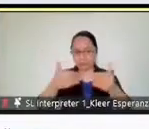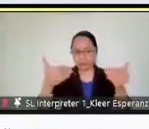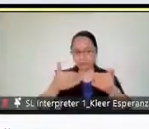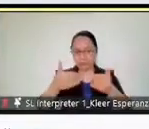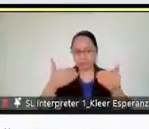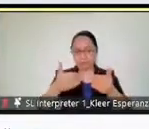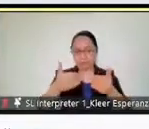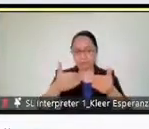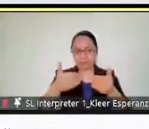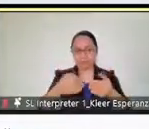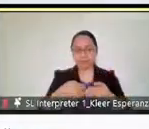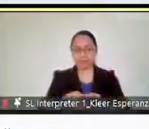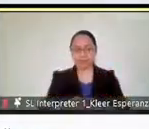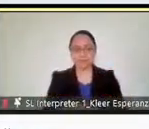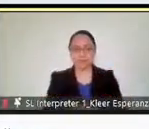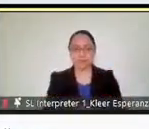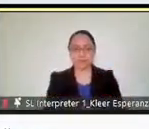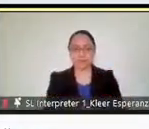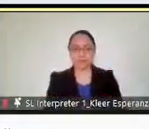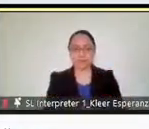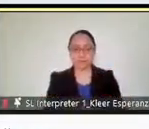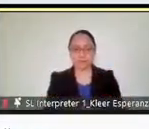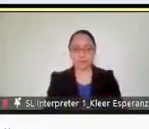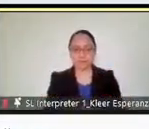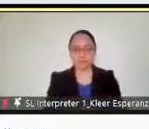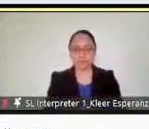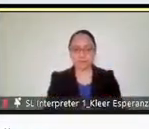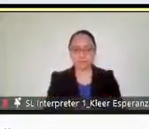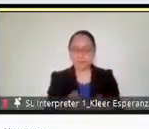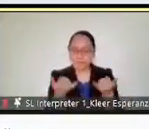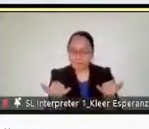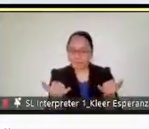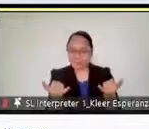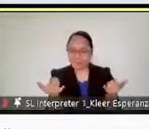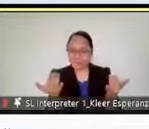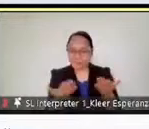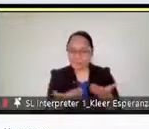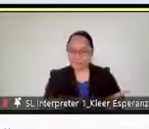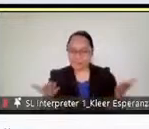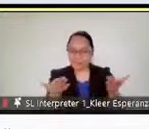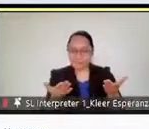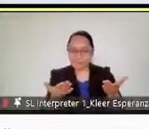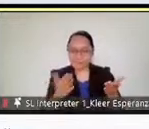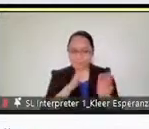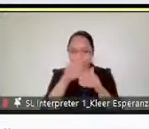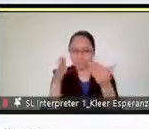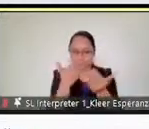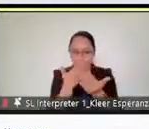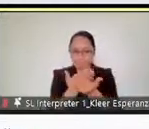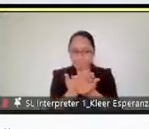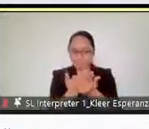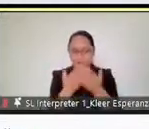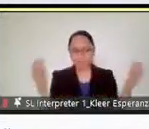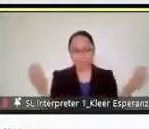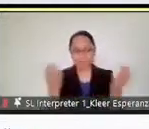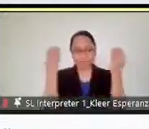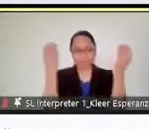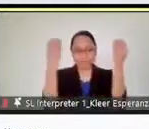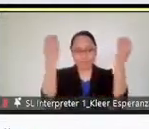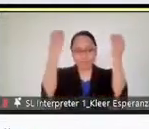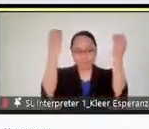IT en malantam kada pita bu ay ami sama